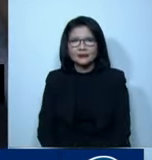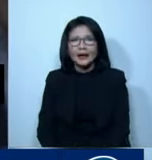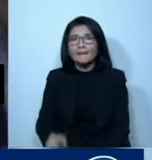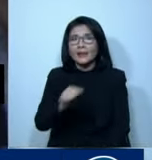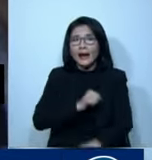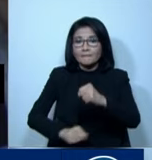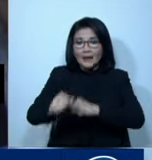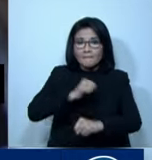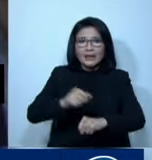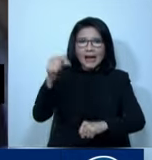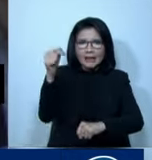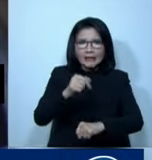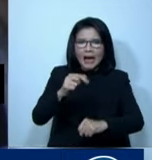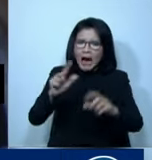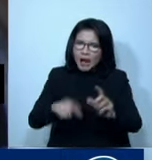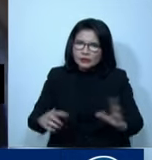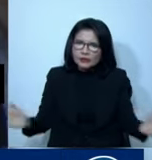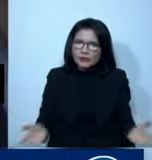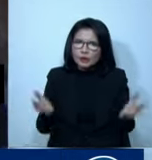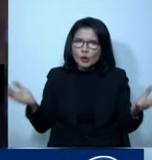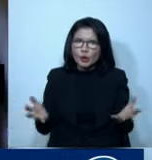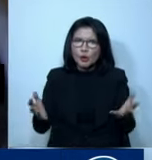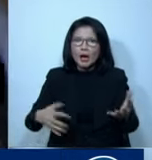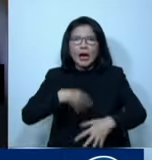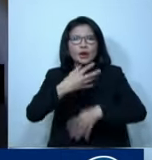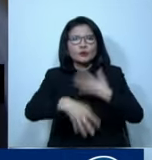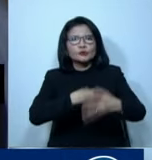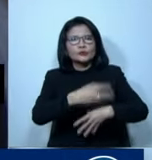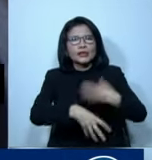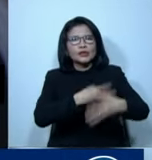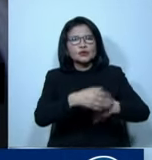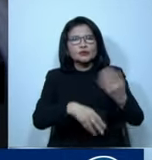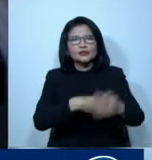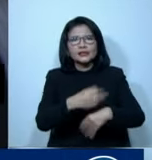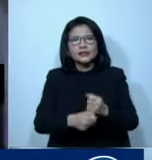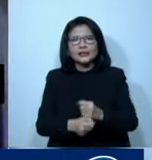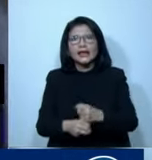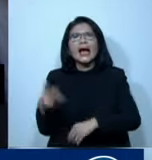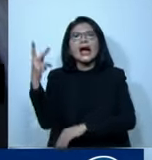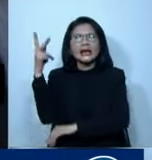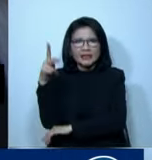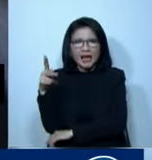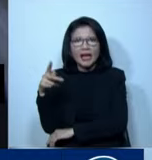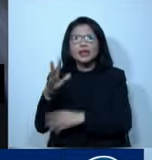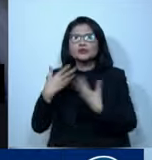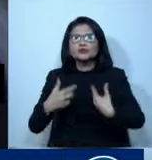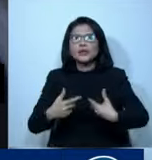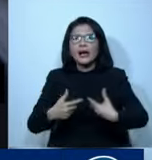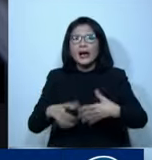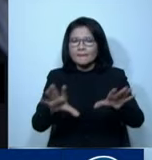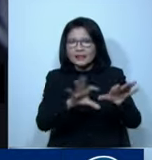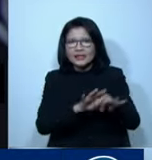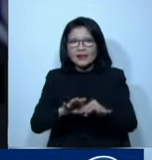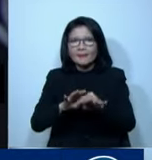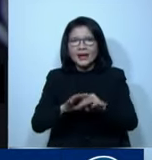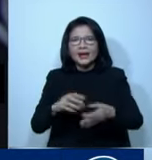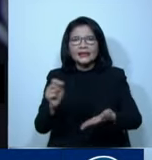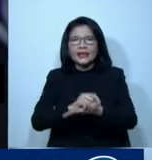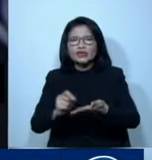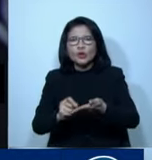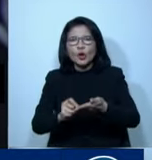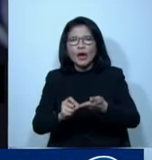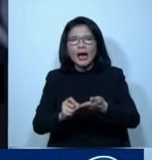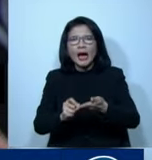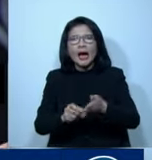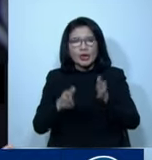peran-peran inilah yang mesti kita dorong Kawasan Industri Kendal sudah bekerja sama dengan 100usan lebih sekolah vokasi kawasan